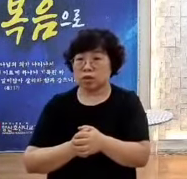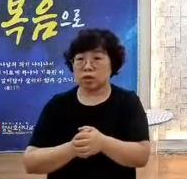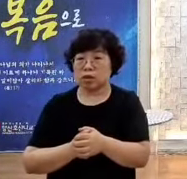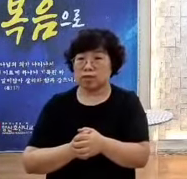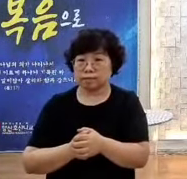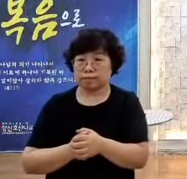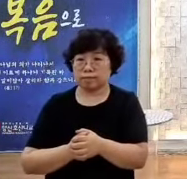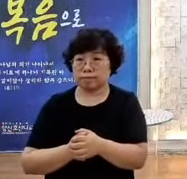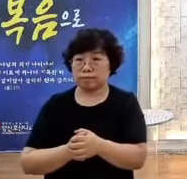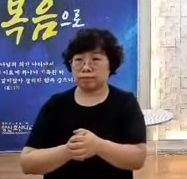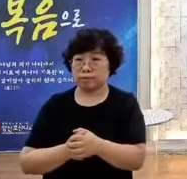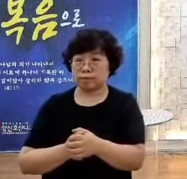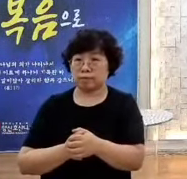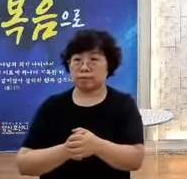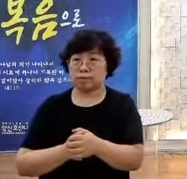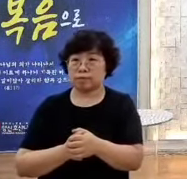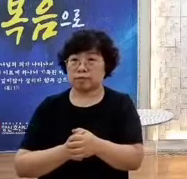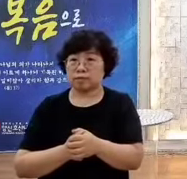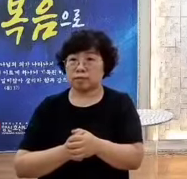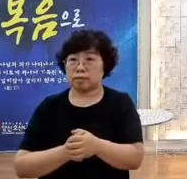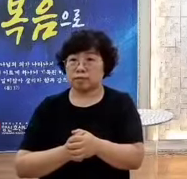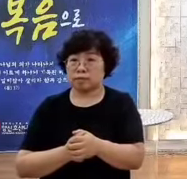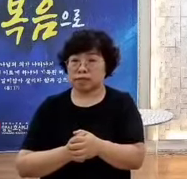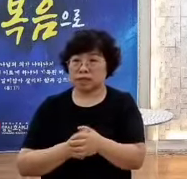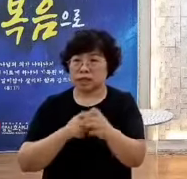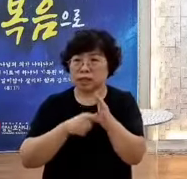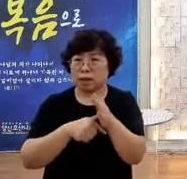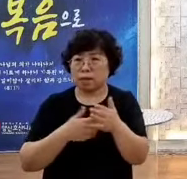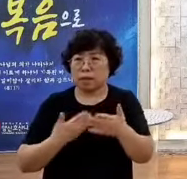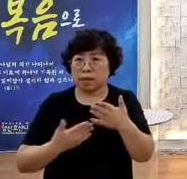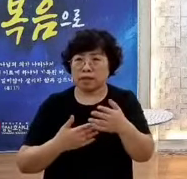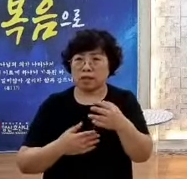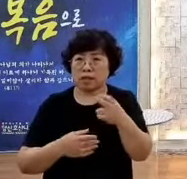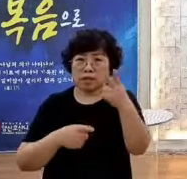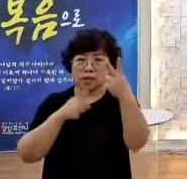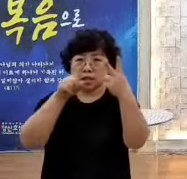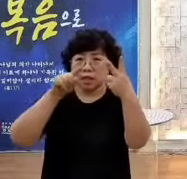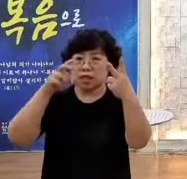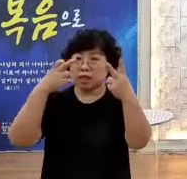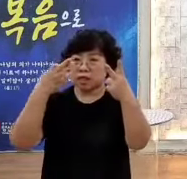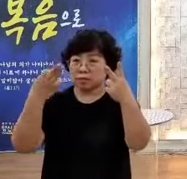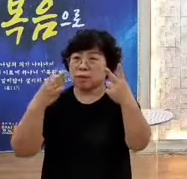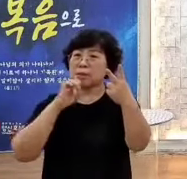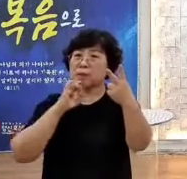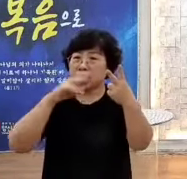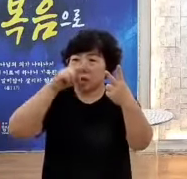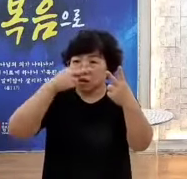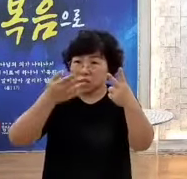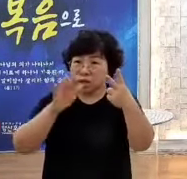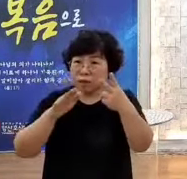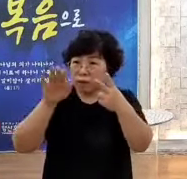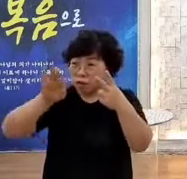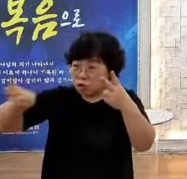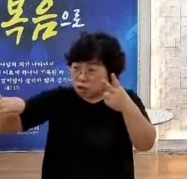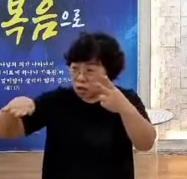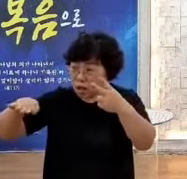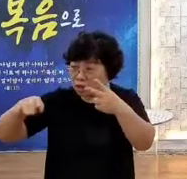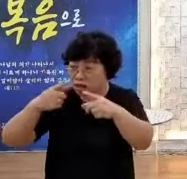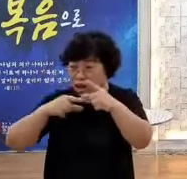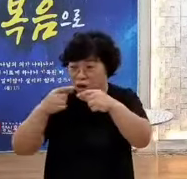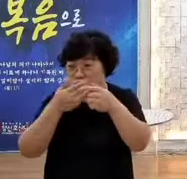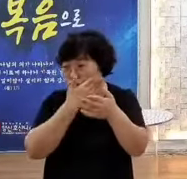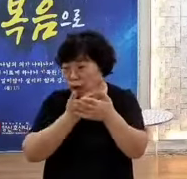사하시고. 아멘. 제가 시간관계상 13절만 읽었는데 여러분 집에 가서 한번 찾아보세요. 이게 그 뒤에 더 중요한 얘기들이 많이